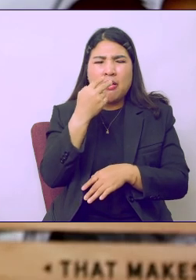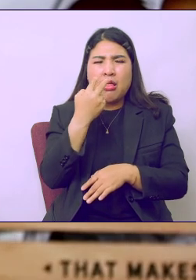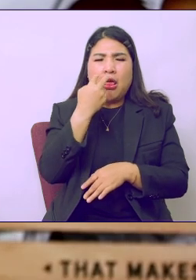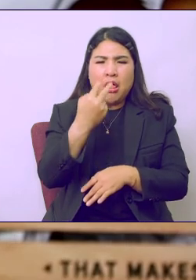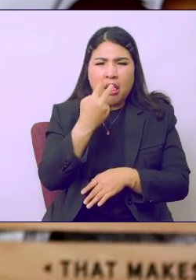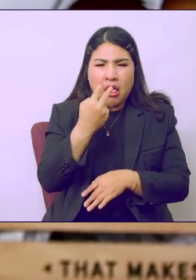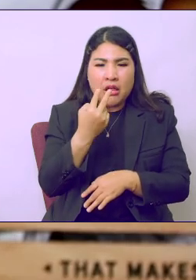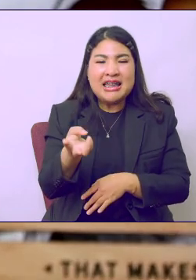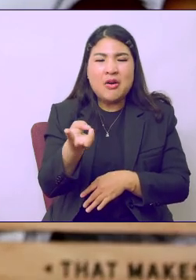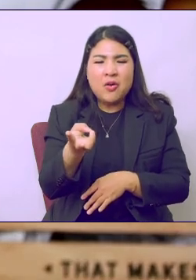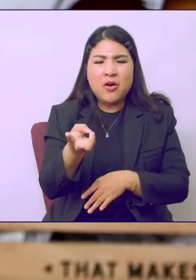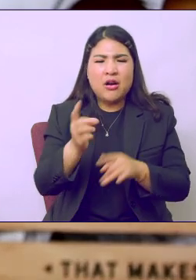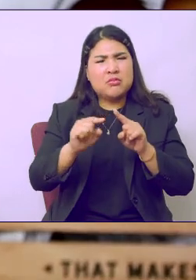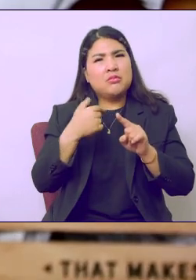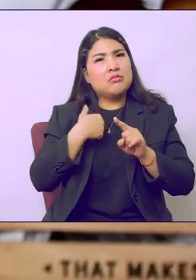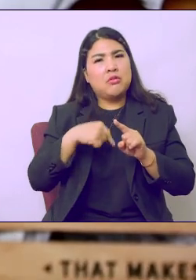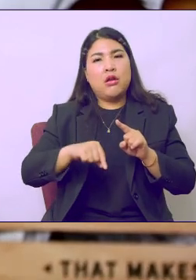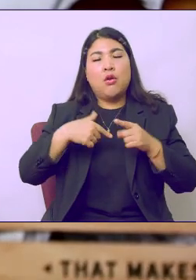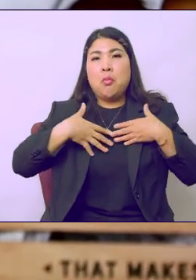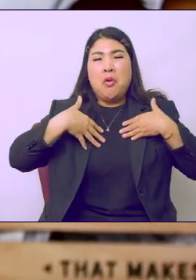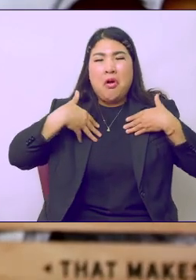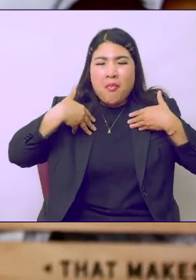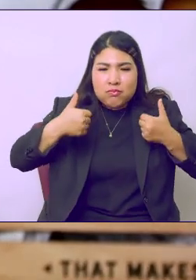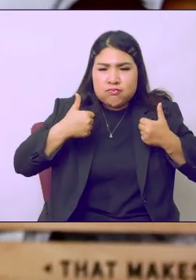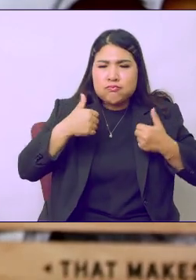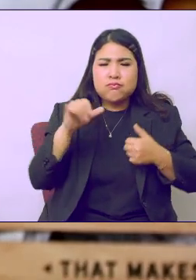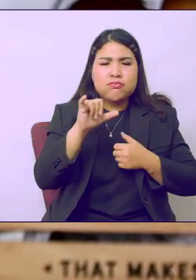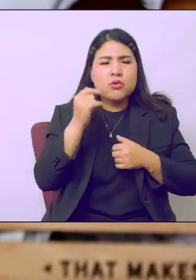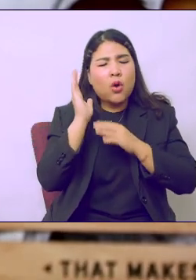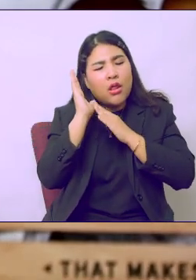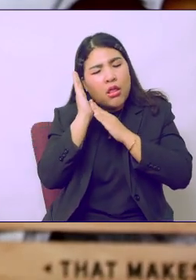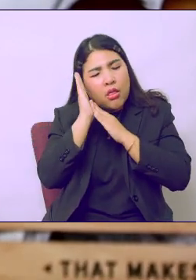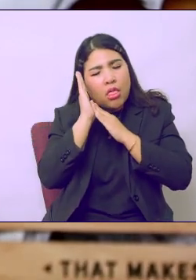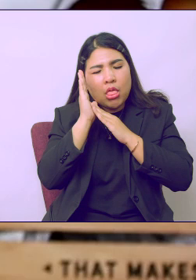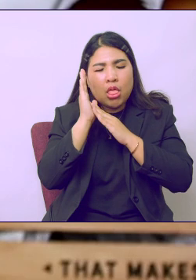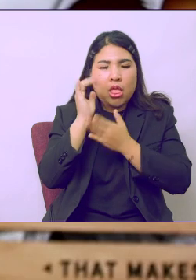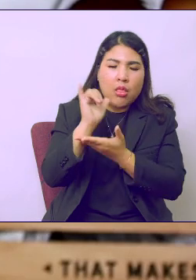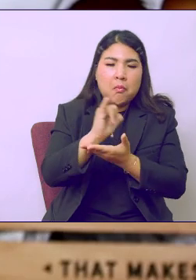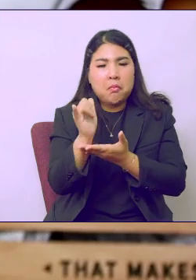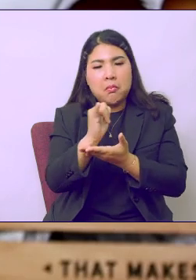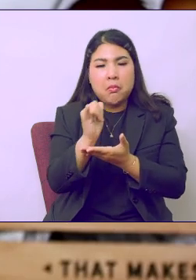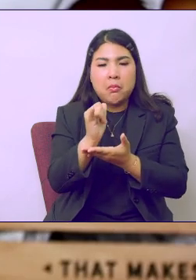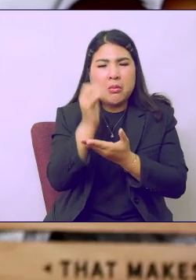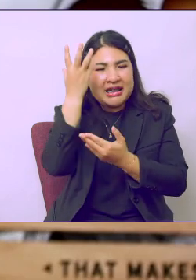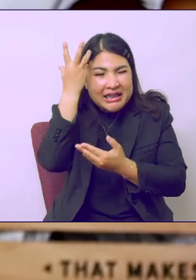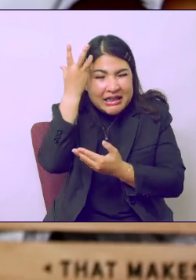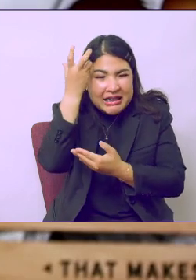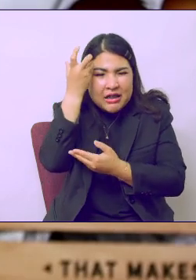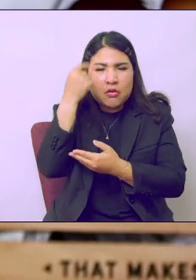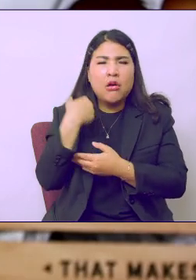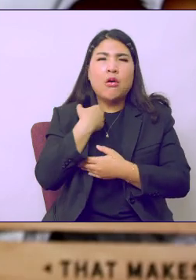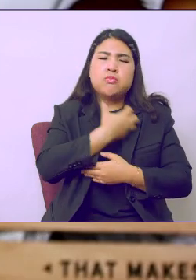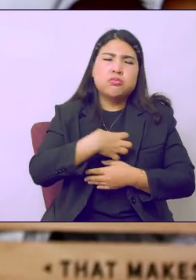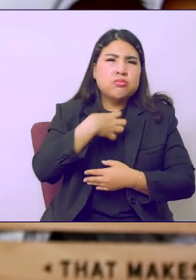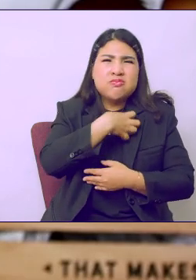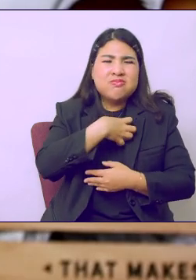ที่มันไม่เคยผ่อนคลายจริงอ่ะนะครับนอนหลับไม่สนิทเกิดภาวะความเครียดนะครับตามไม่ทัน